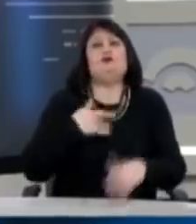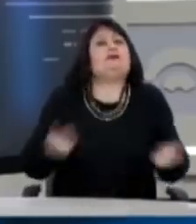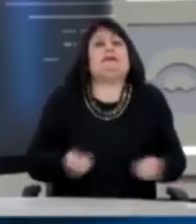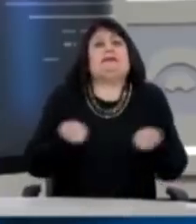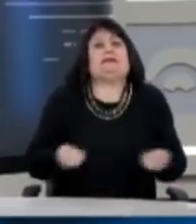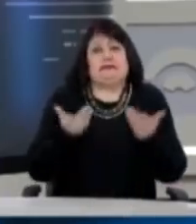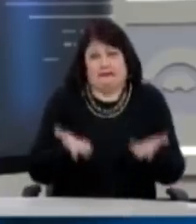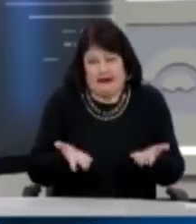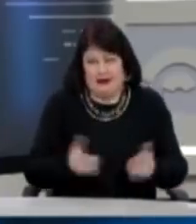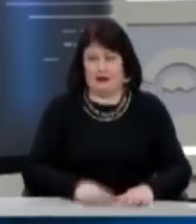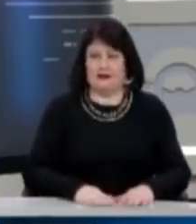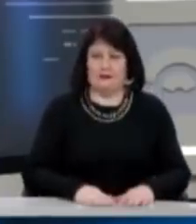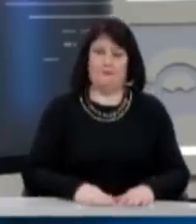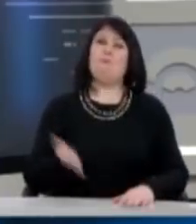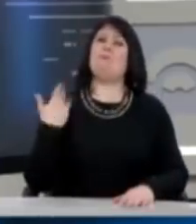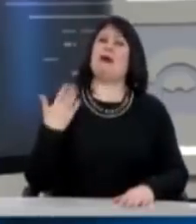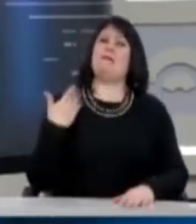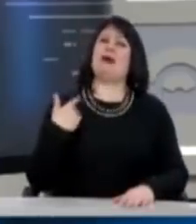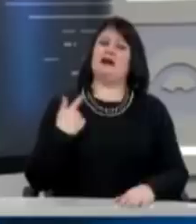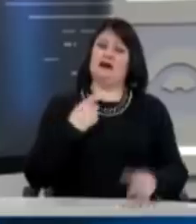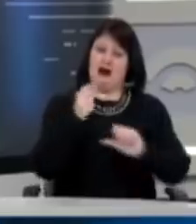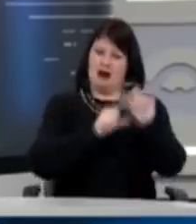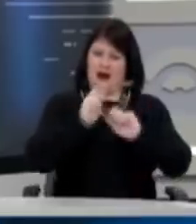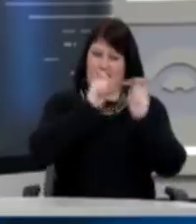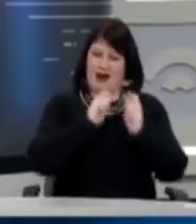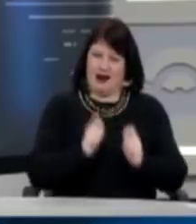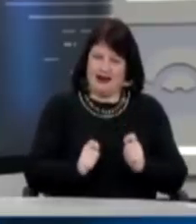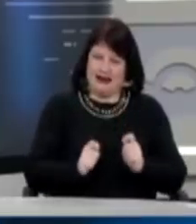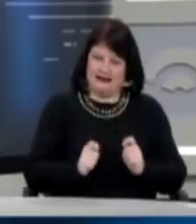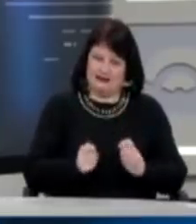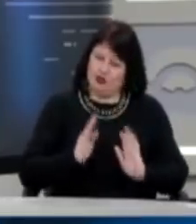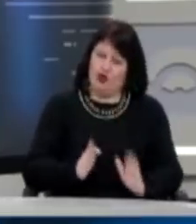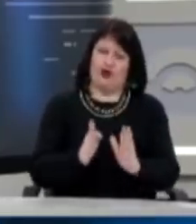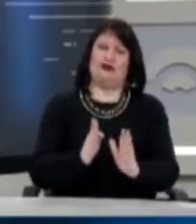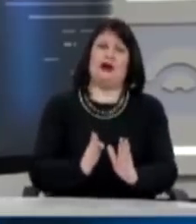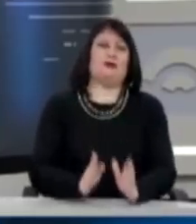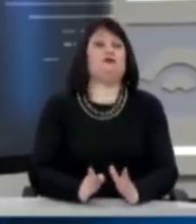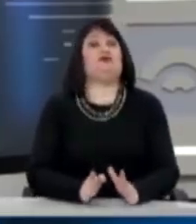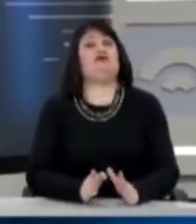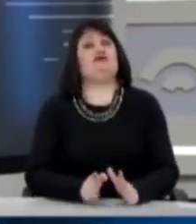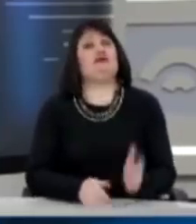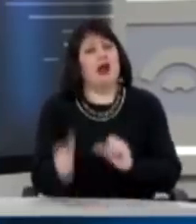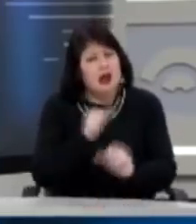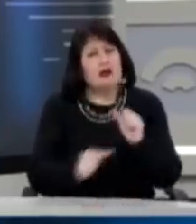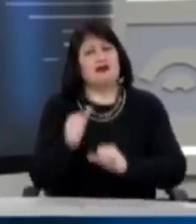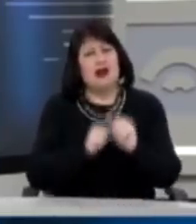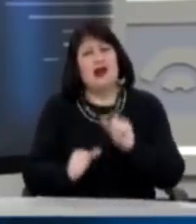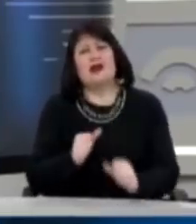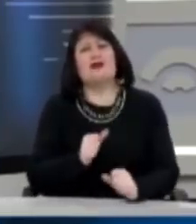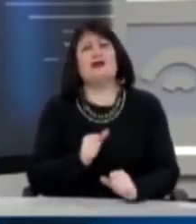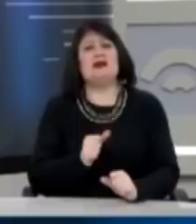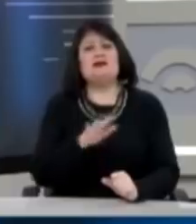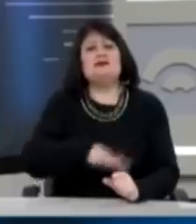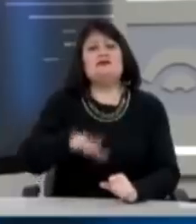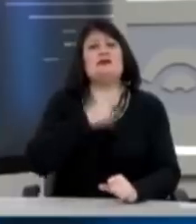εξέλιξεις. Οι προηγούμενες αναθεωρήσεις προχώρησαν σε μια σειρά αλλαγές που αφορούσαν το πεδίο